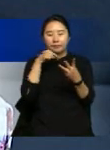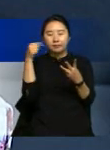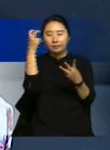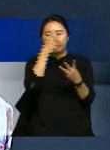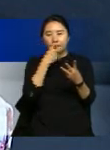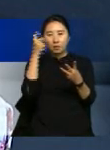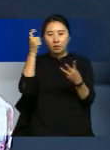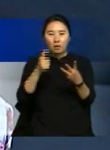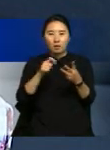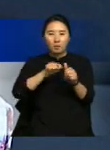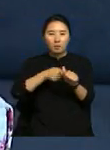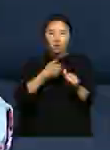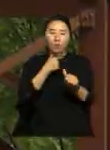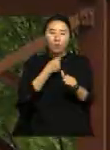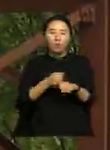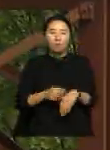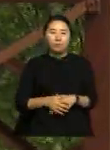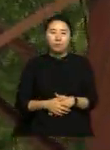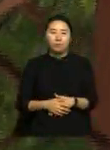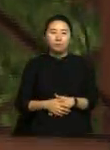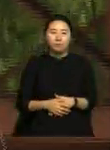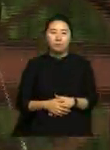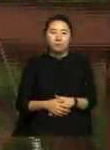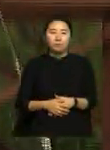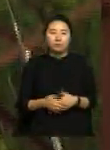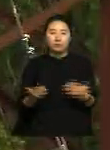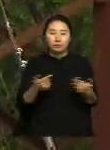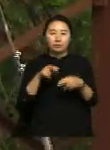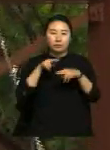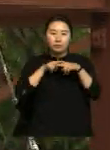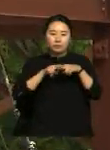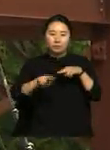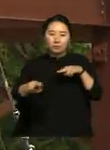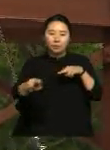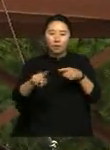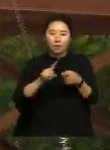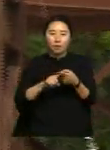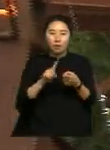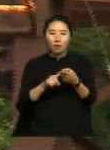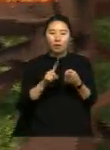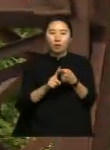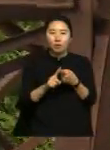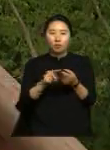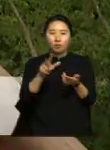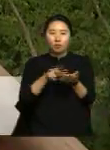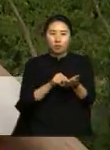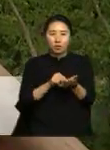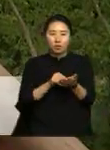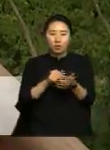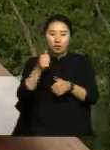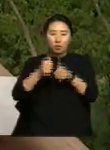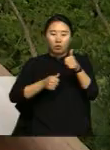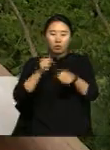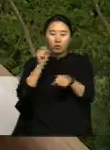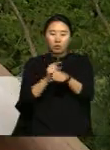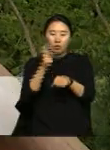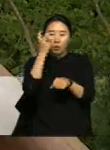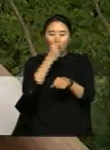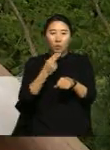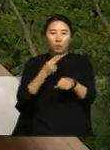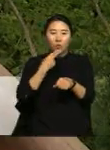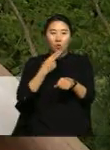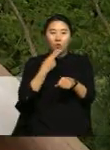수사와 강력한 처벌을 원하고 있습니다. 집라인도 수사 의뢰 대상입니다. 경제성 검토를 거치지